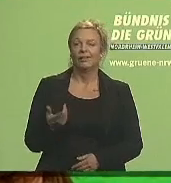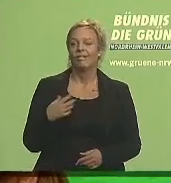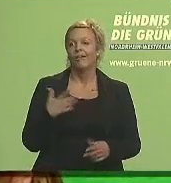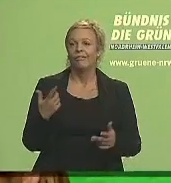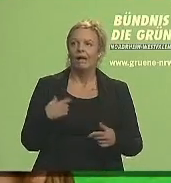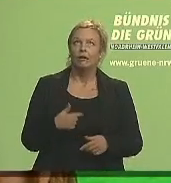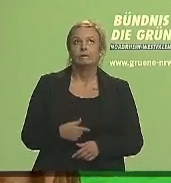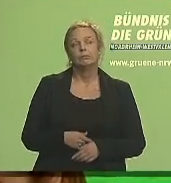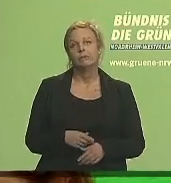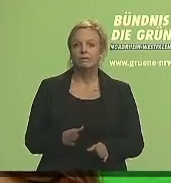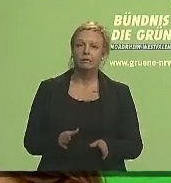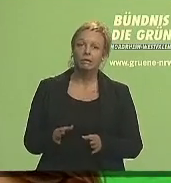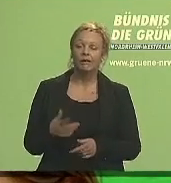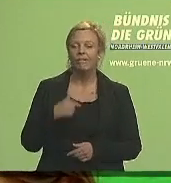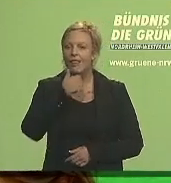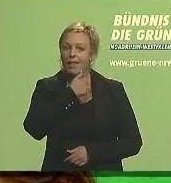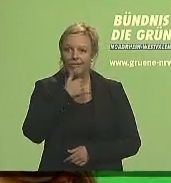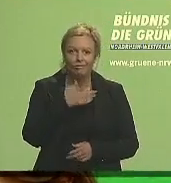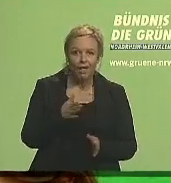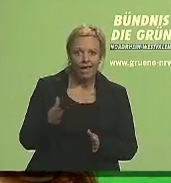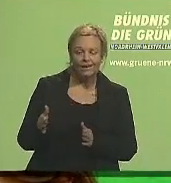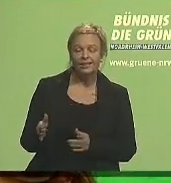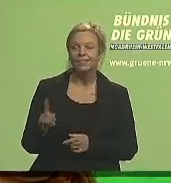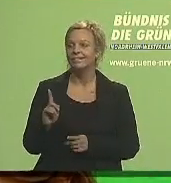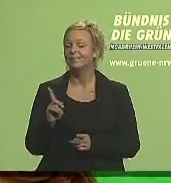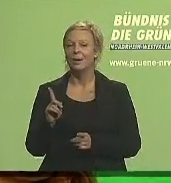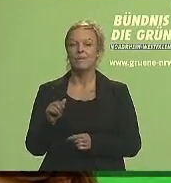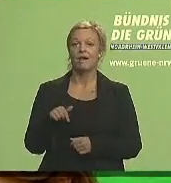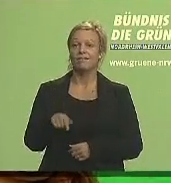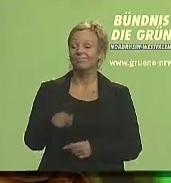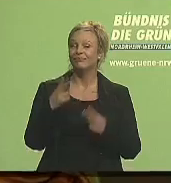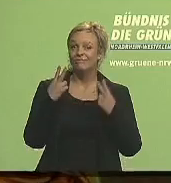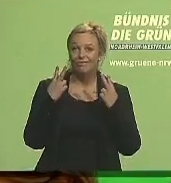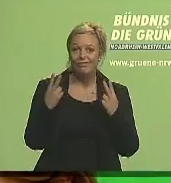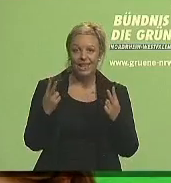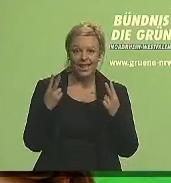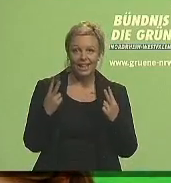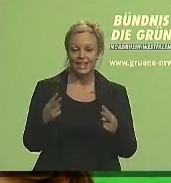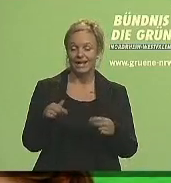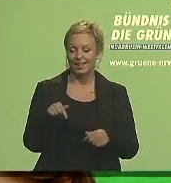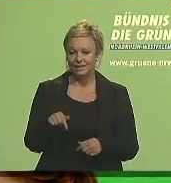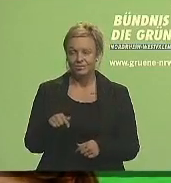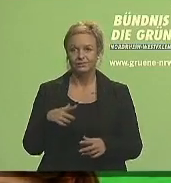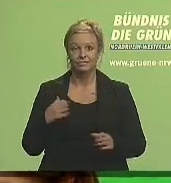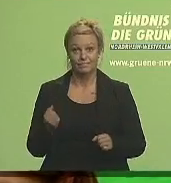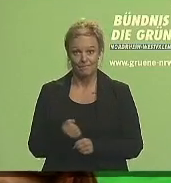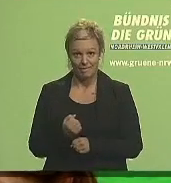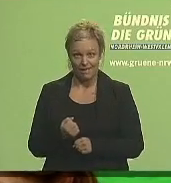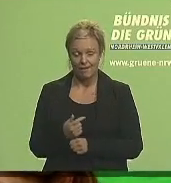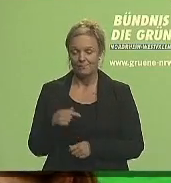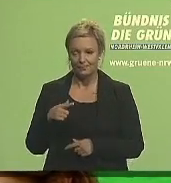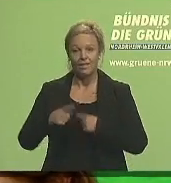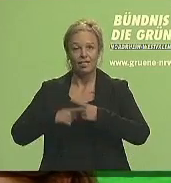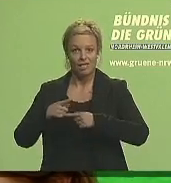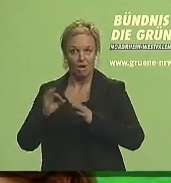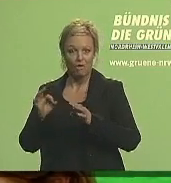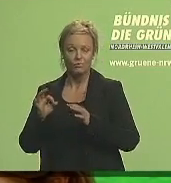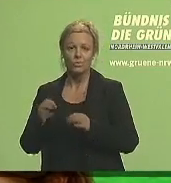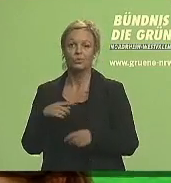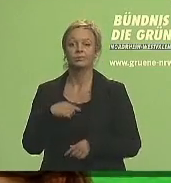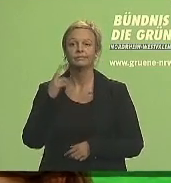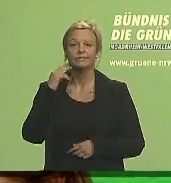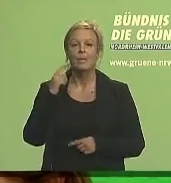eine strukturelle Geschichte ist, aber es ist wichtig, wenn man es macht und dann läuft es richtig gut. Die nennen das